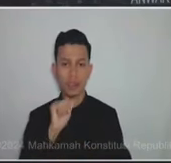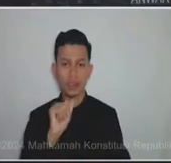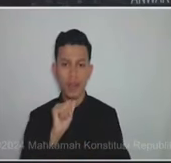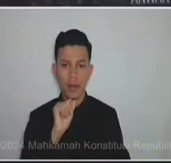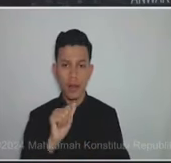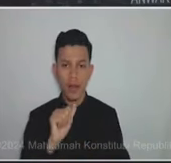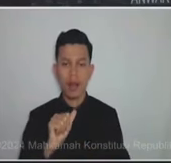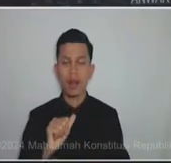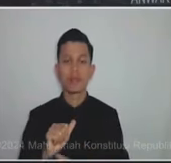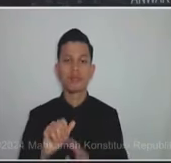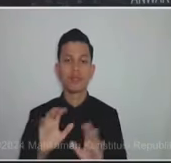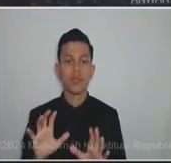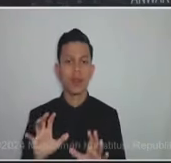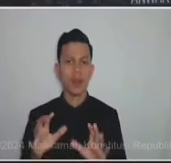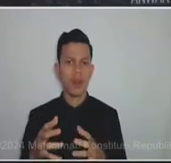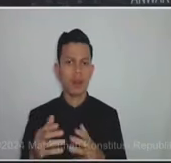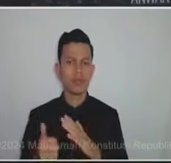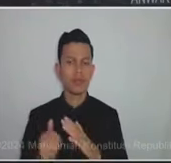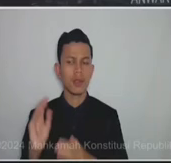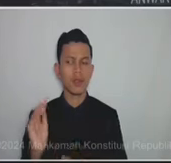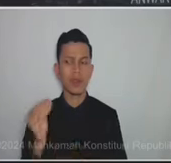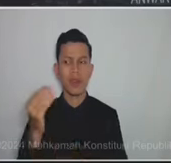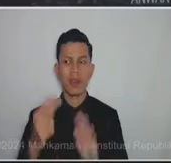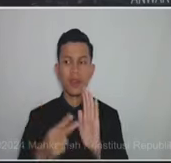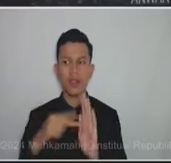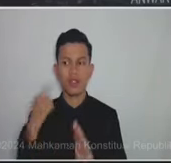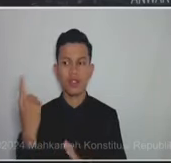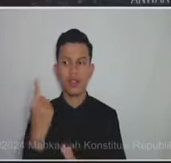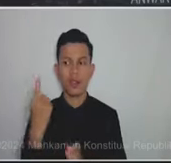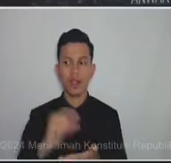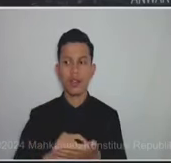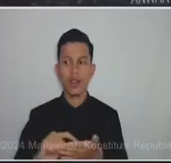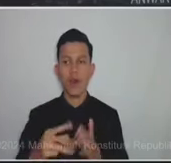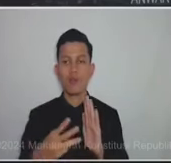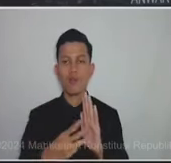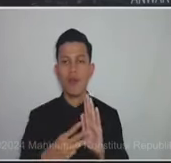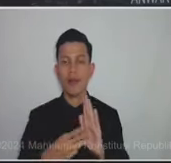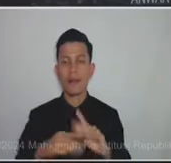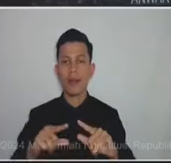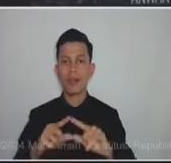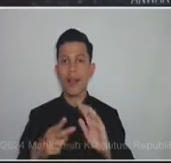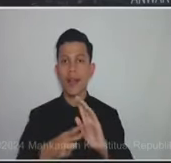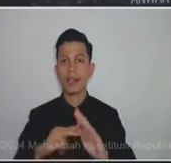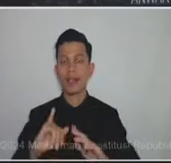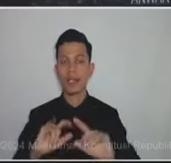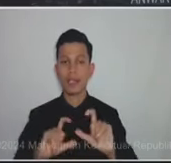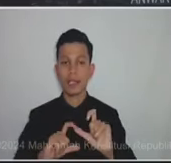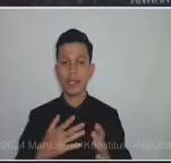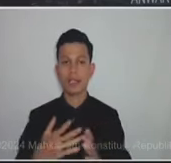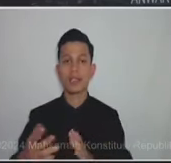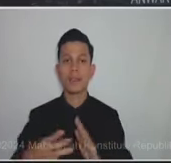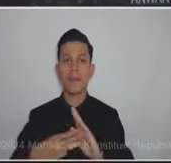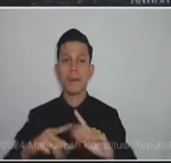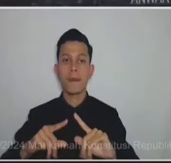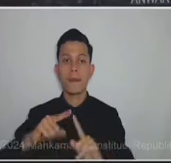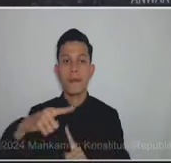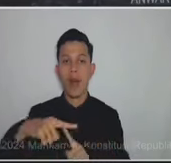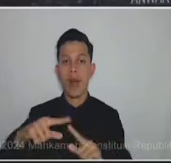dewan pimpinan nasional yaitu Muhammad Anis mata selaku ketua umum dan